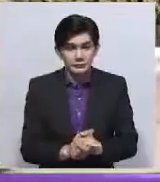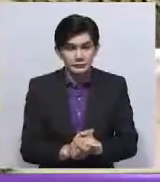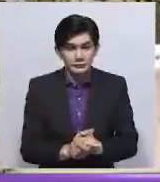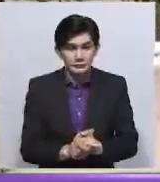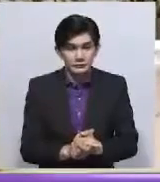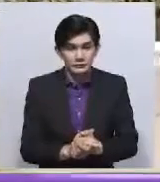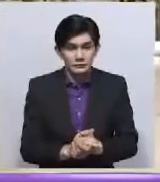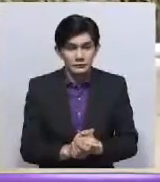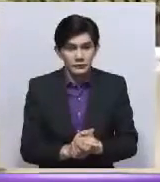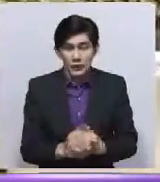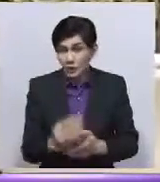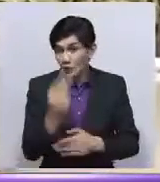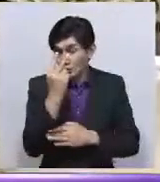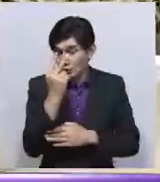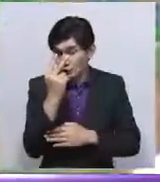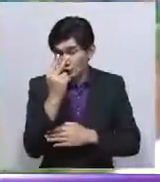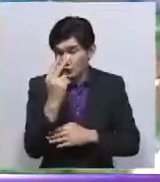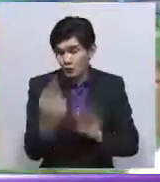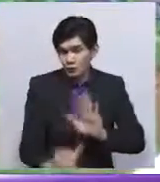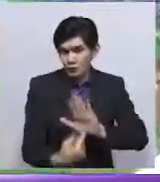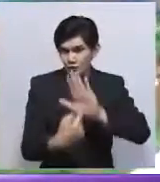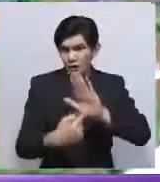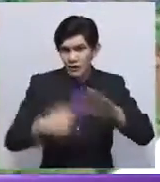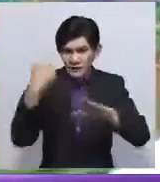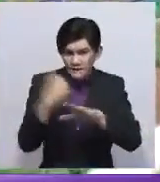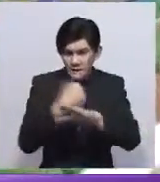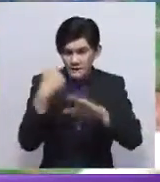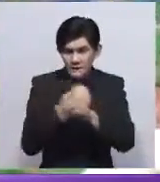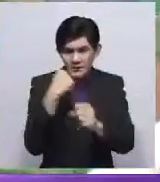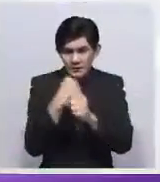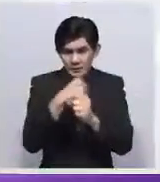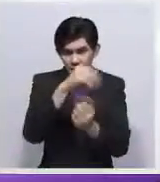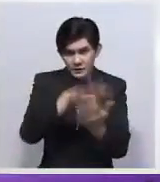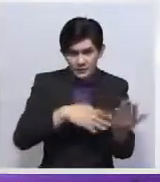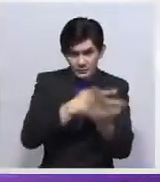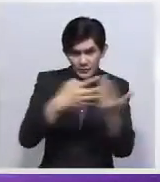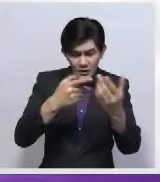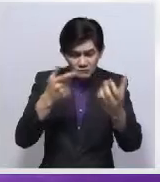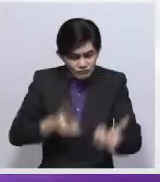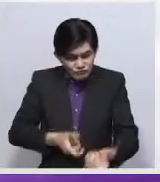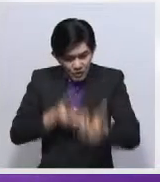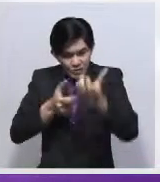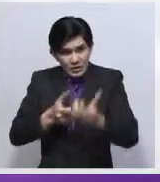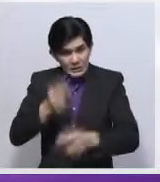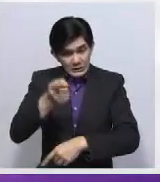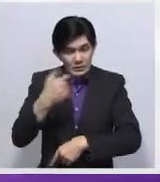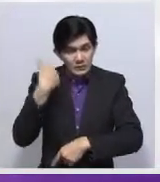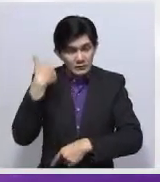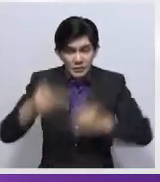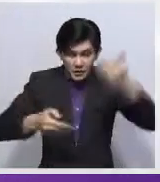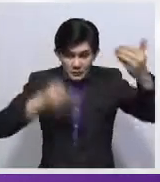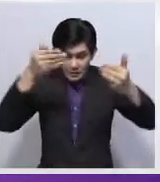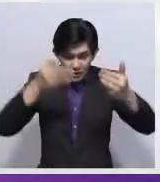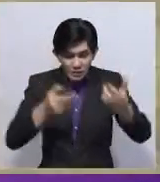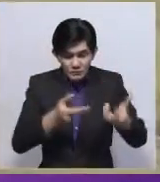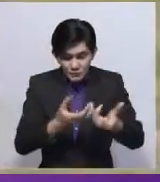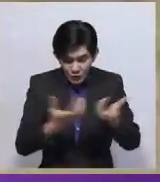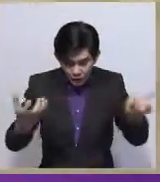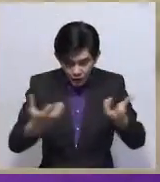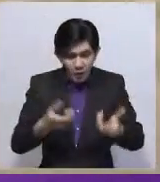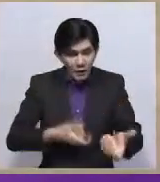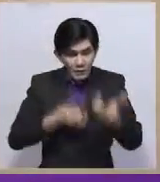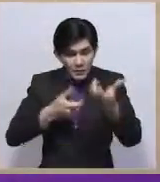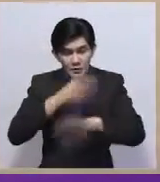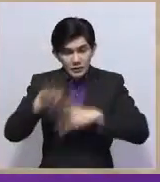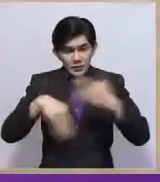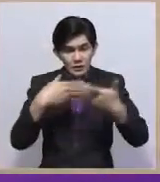นะคะพร้อมทั้งชมการสาธิตการฝึกดำเนินกลยุทธ์ด้วยกระสุนจริงและชมนิทรรศการอาวุธยุทโธปกรณ์พร้อม